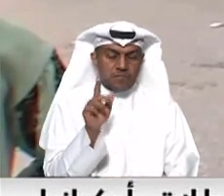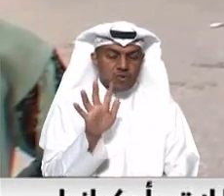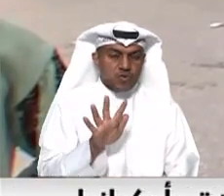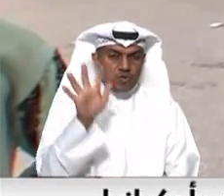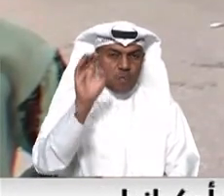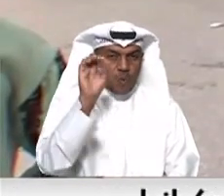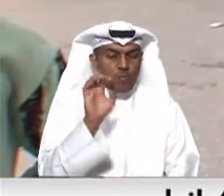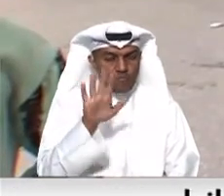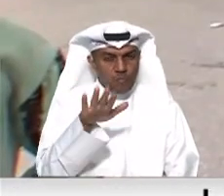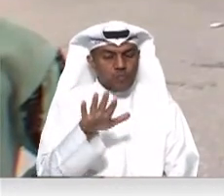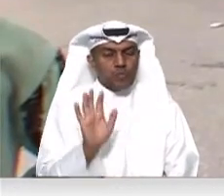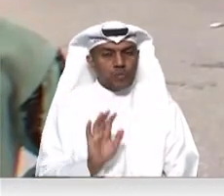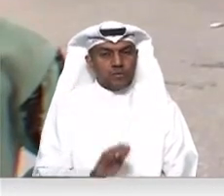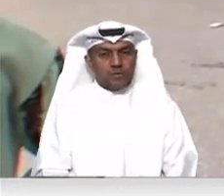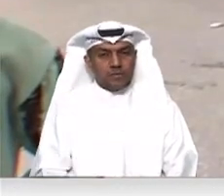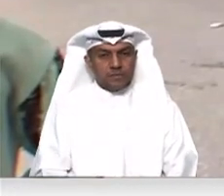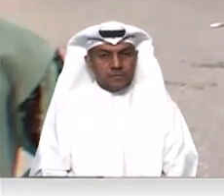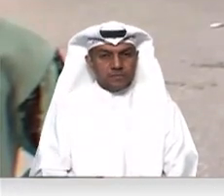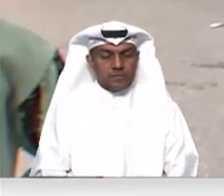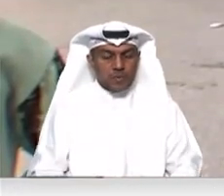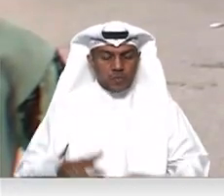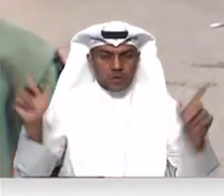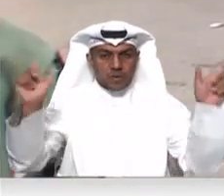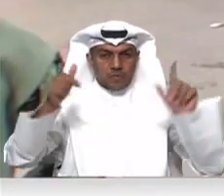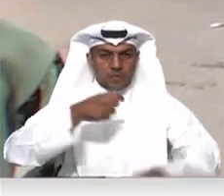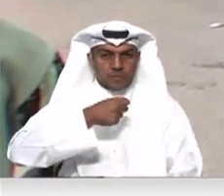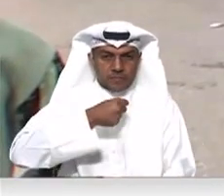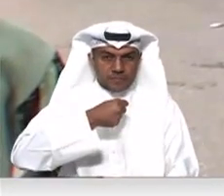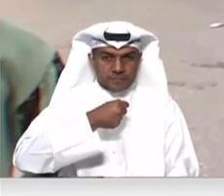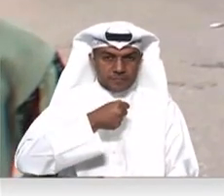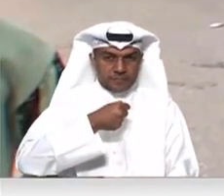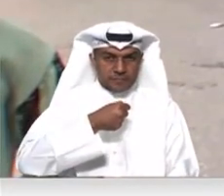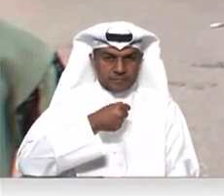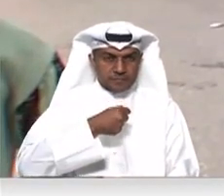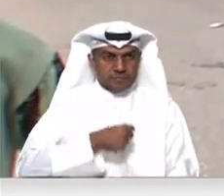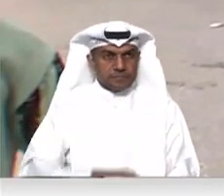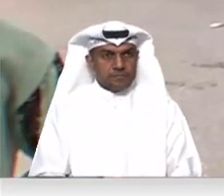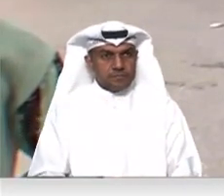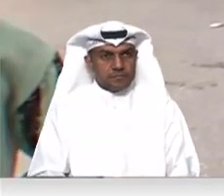قطاع غزة. سعاد الإمام، تلفزيون دولة الكويت، غزة فلسطين.